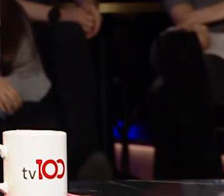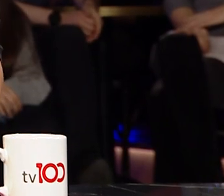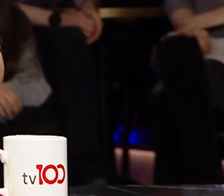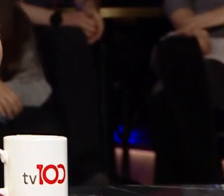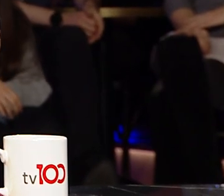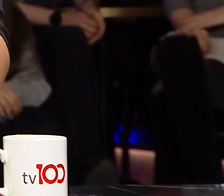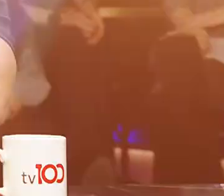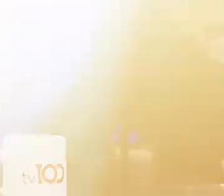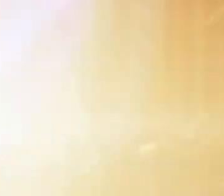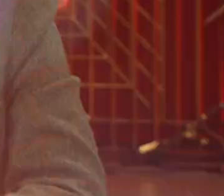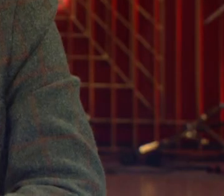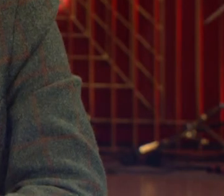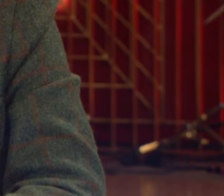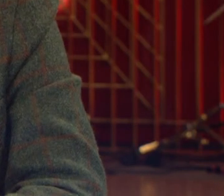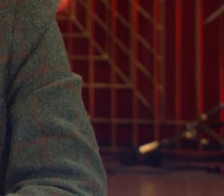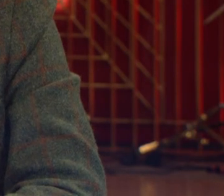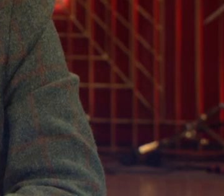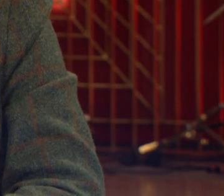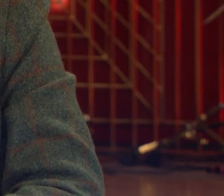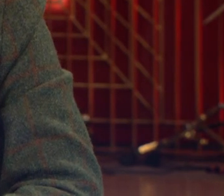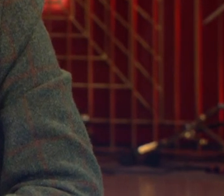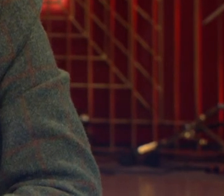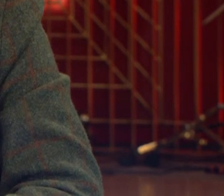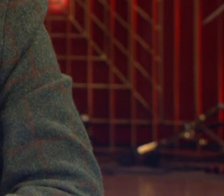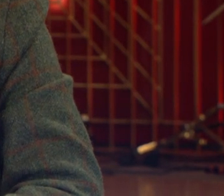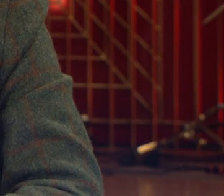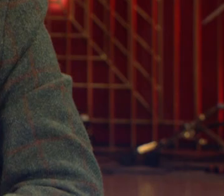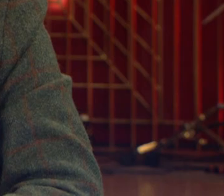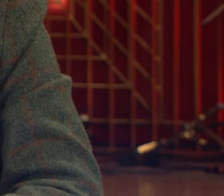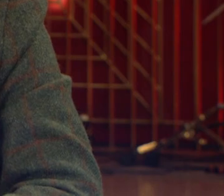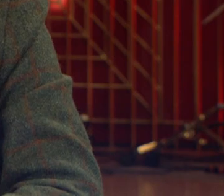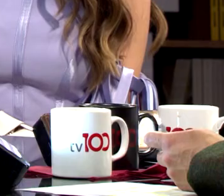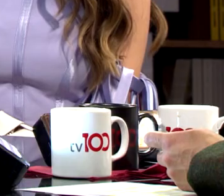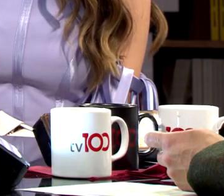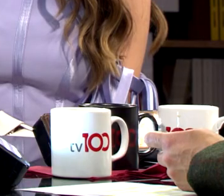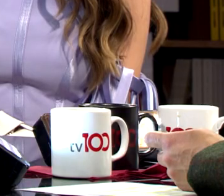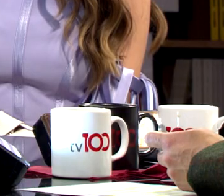Mustafa Sandal. Cansel sürekli Fransızca konuşup hava atıyor mu provalarda falan?